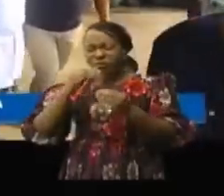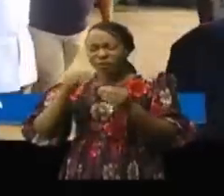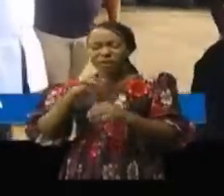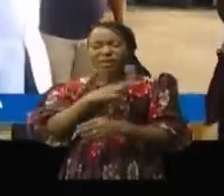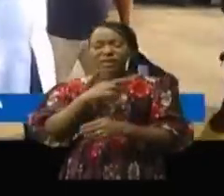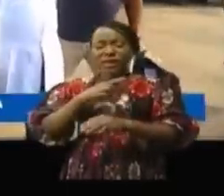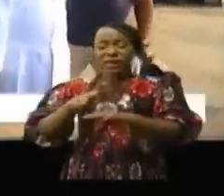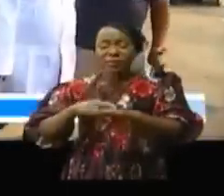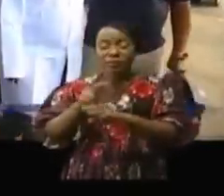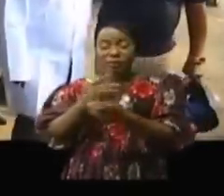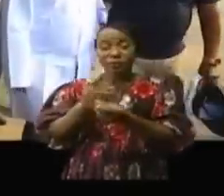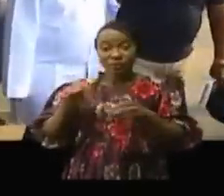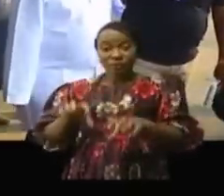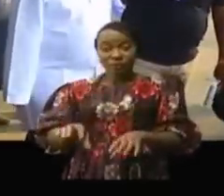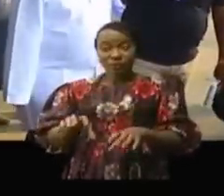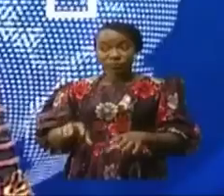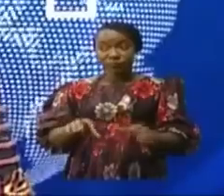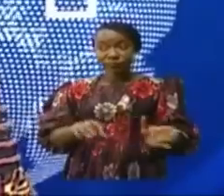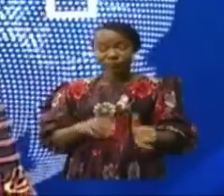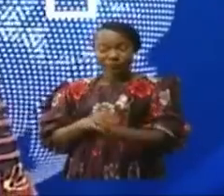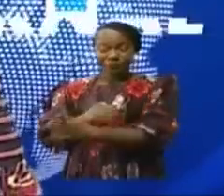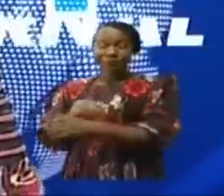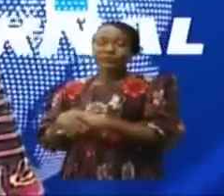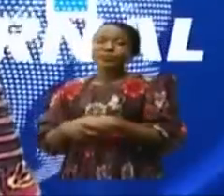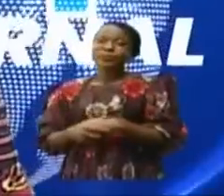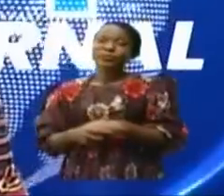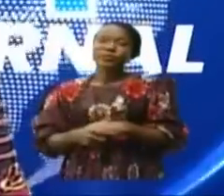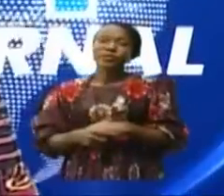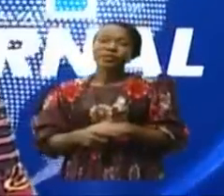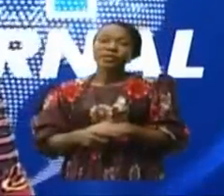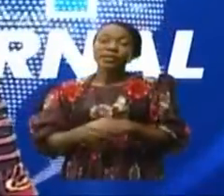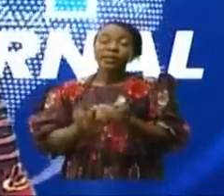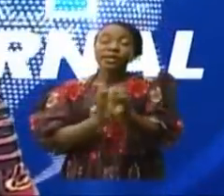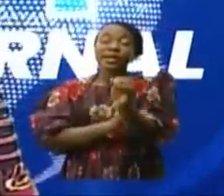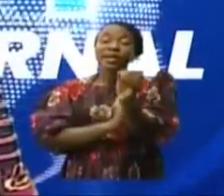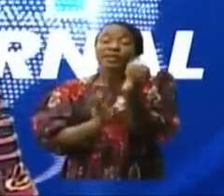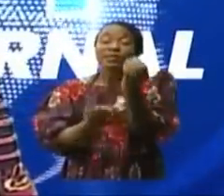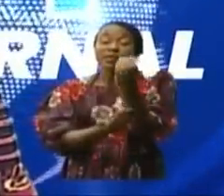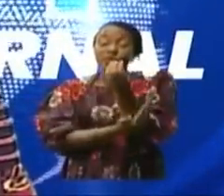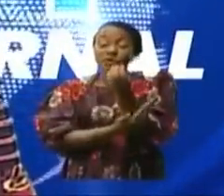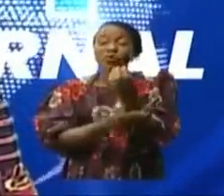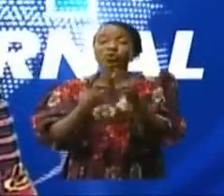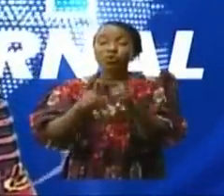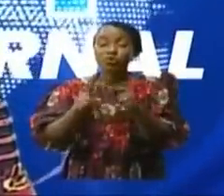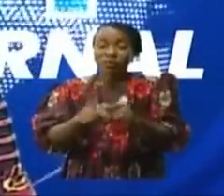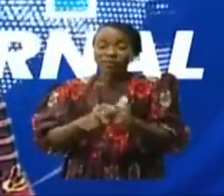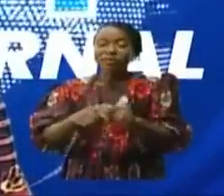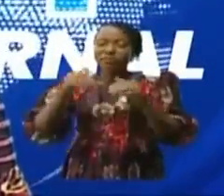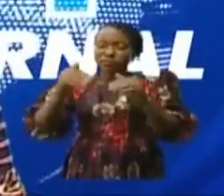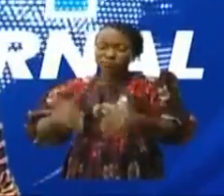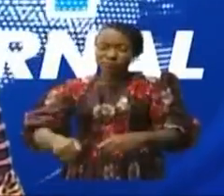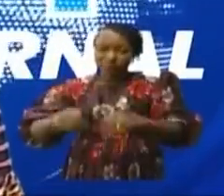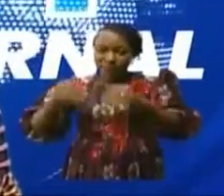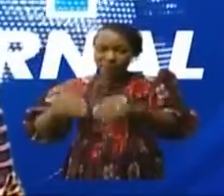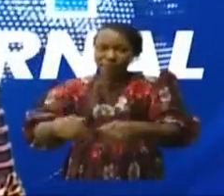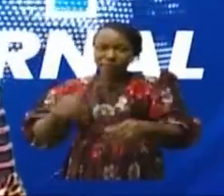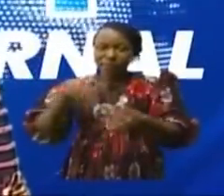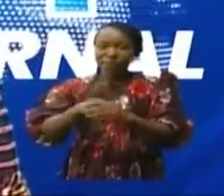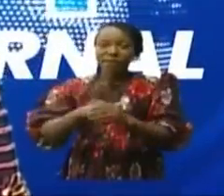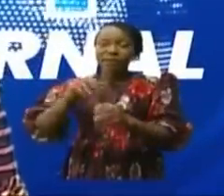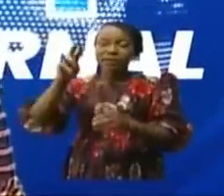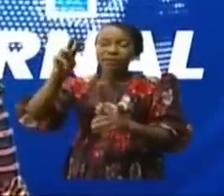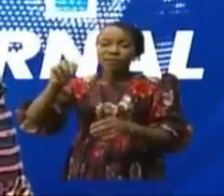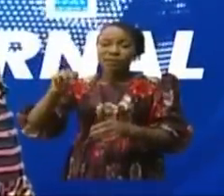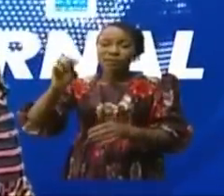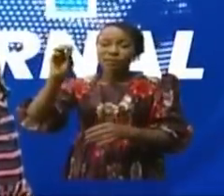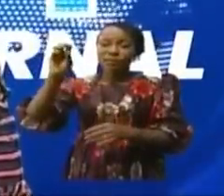République démocratique du Congo. Les maniocs sont également cultivés au site de Mongata et c'est le fruit de l'agenda de la